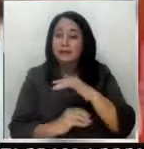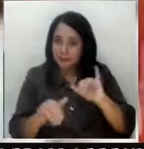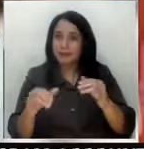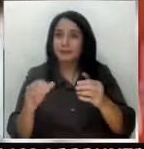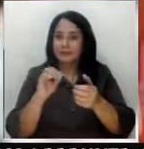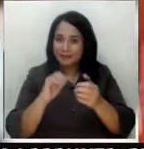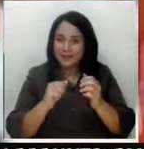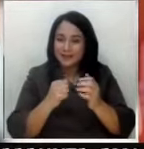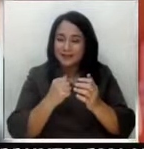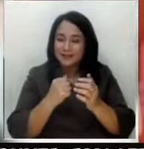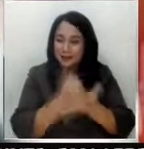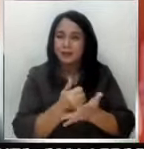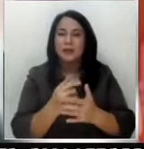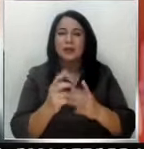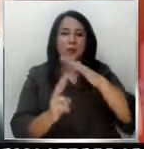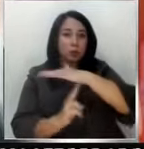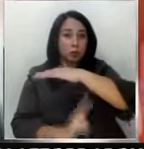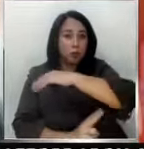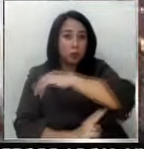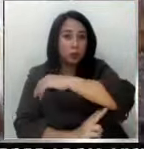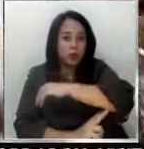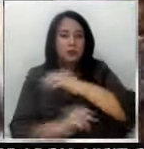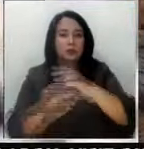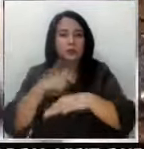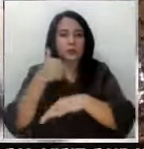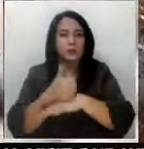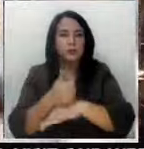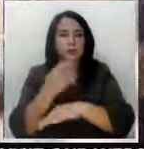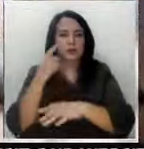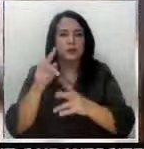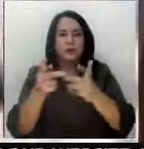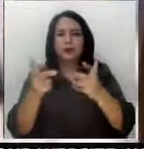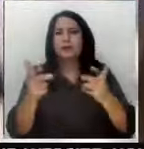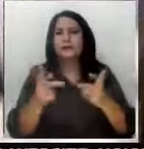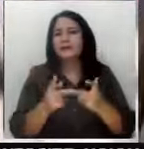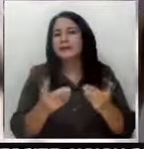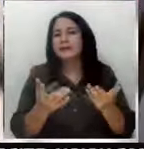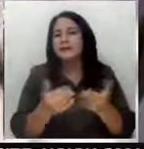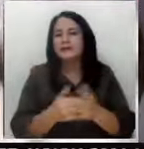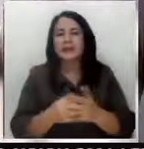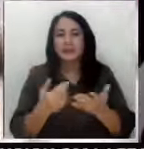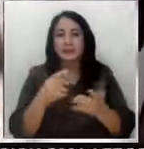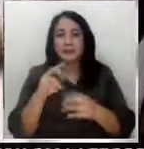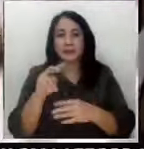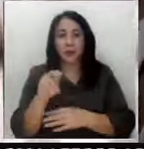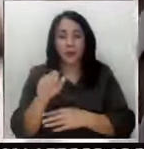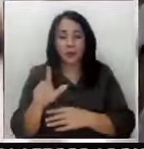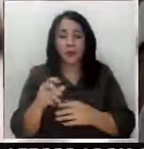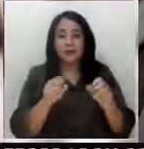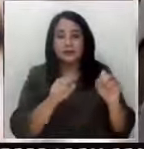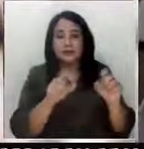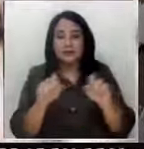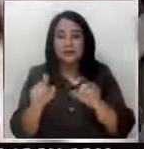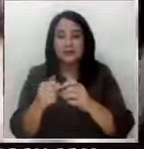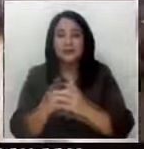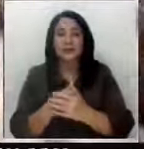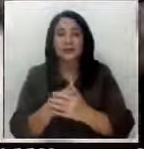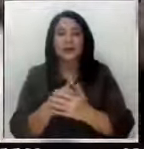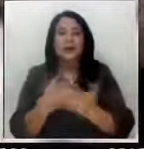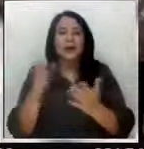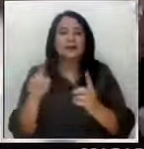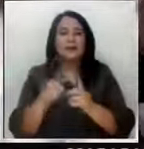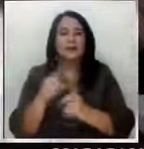yung mga tulay natin, tinatayo natin yan sa mga lugar. Tatagal itong Noel Bazaar dito sa Philinvest 10 hanggang December